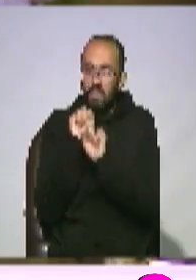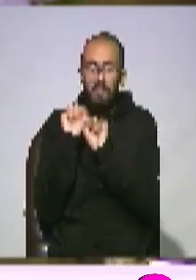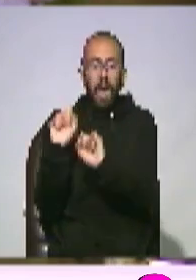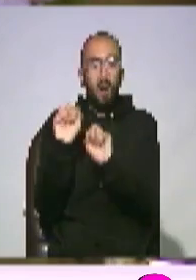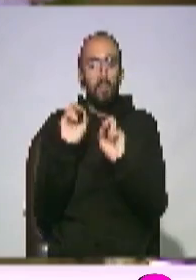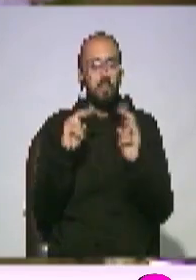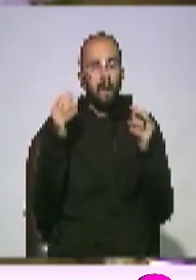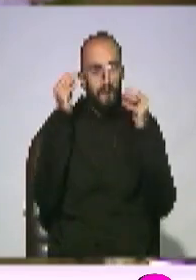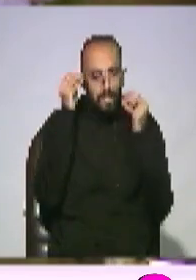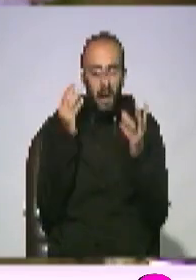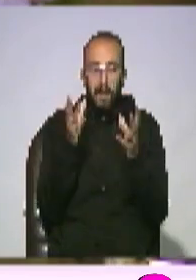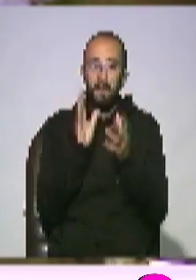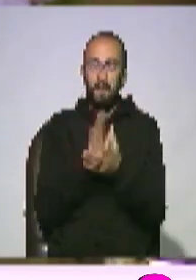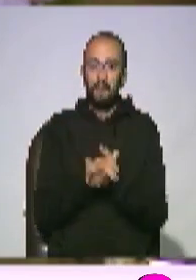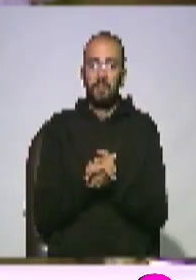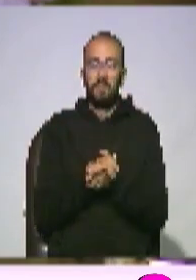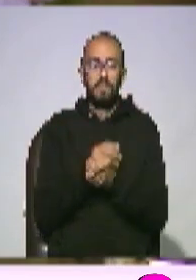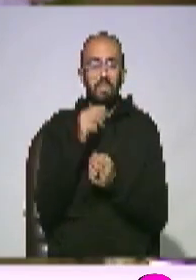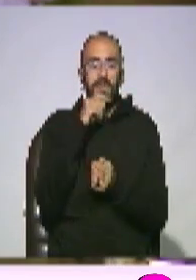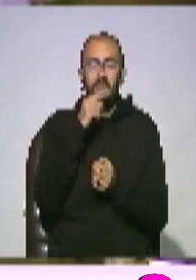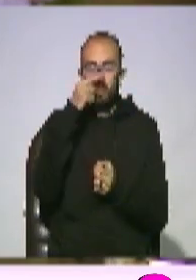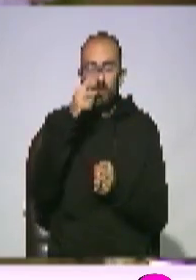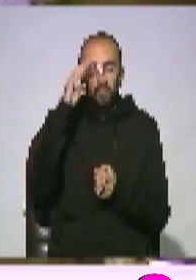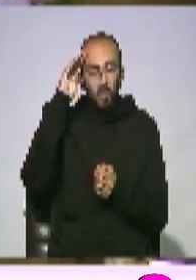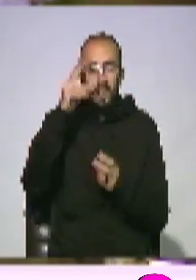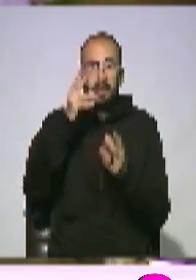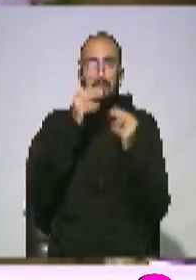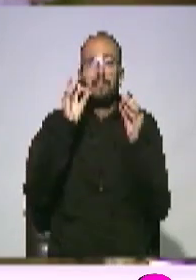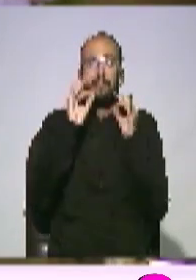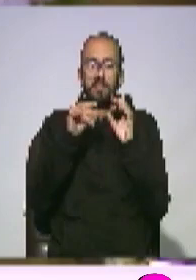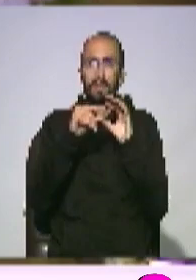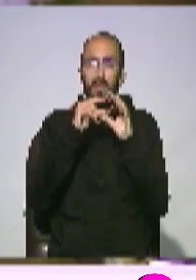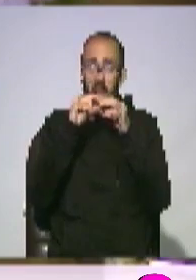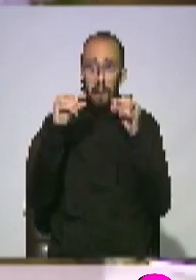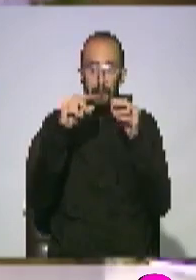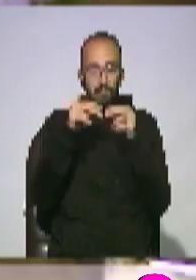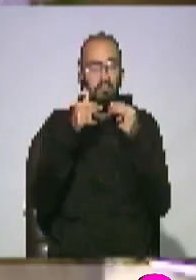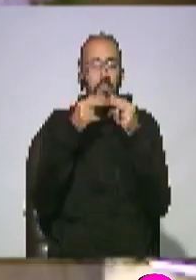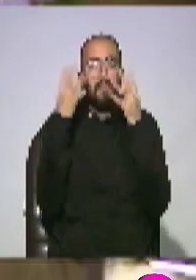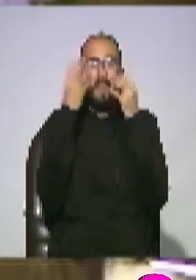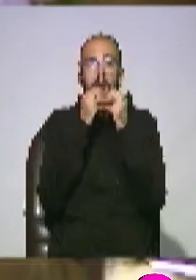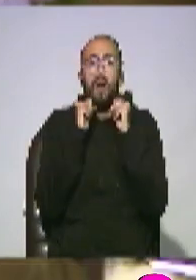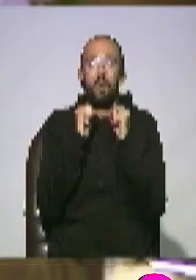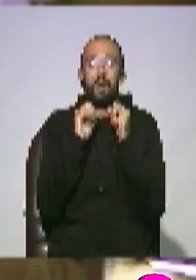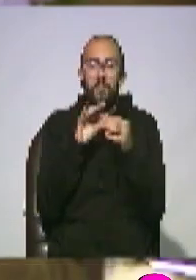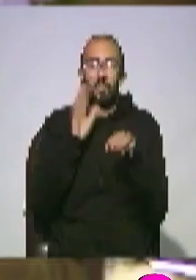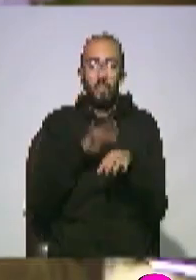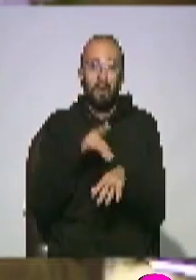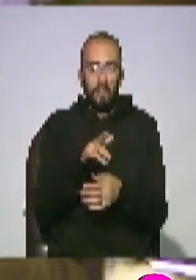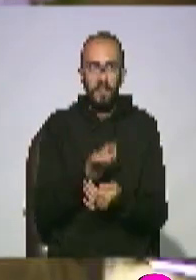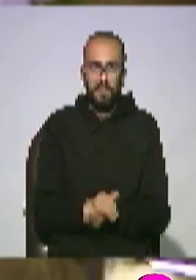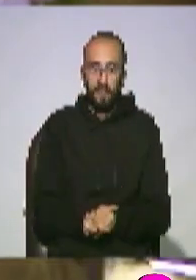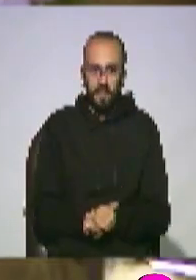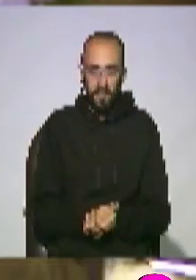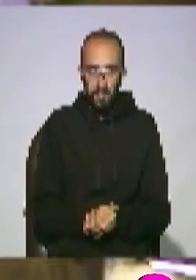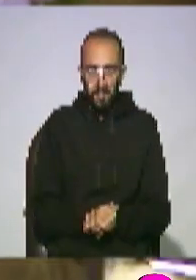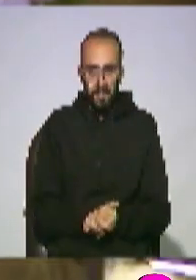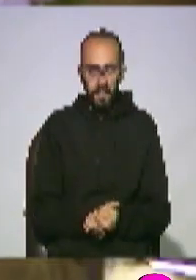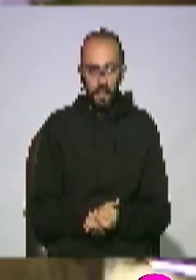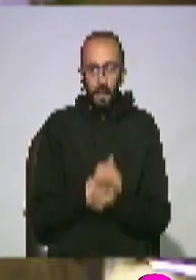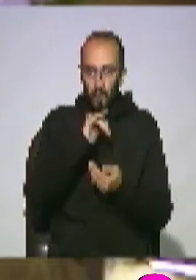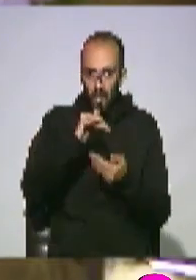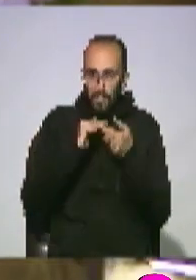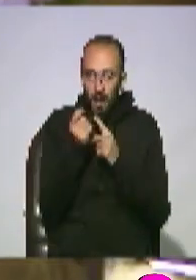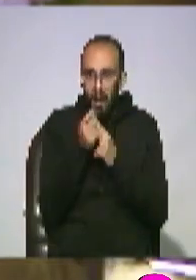كذا وكذا وكذا. احنا بنشكر حضرتك جدا يا دكتور طبعا على التعقيب الجميل على موضوع الحلقه والنصايح اللي حضرتك بنديها